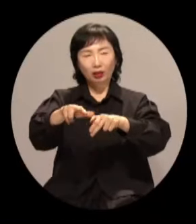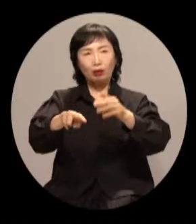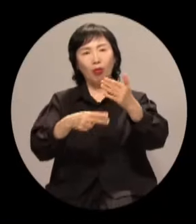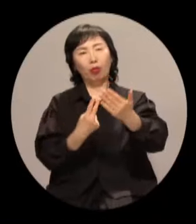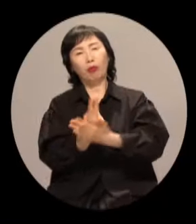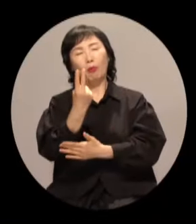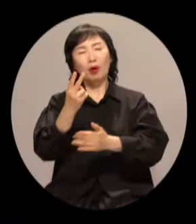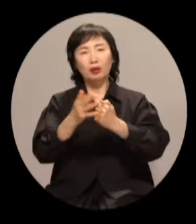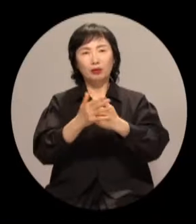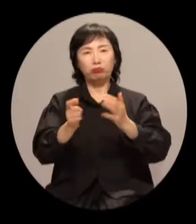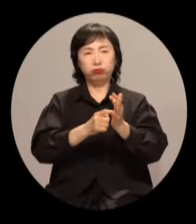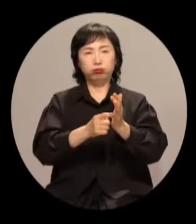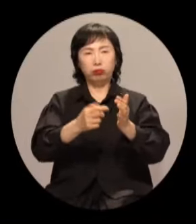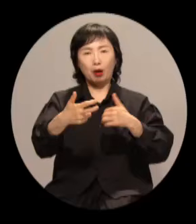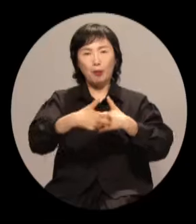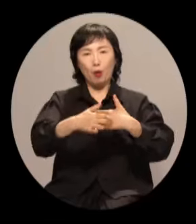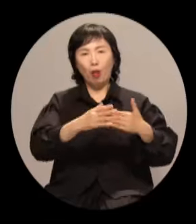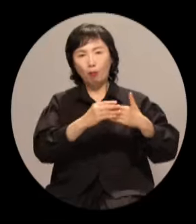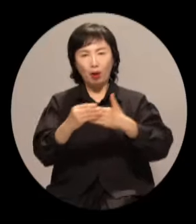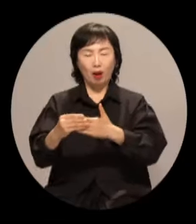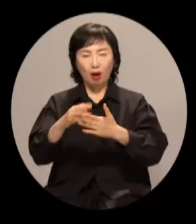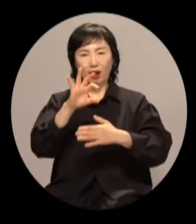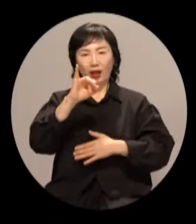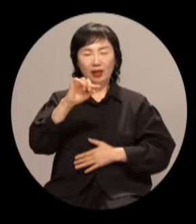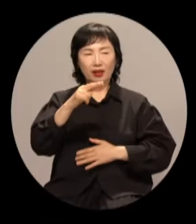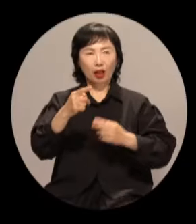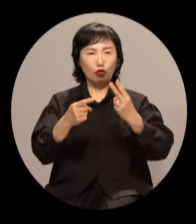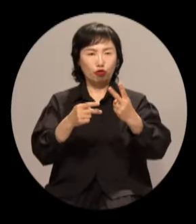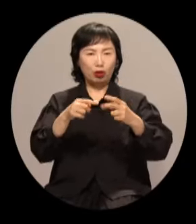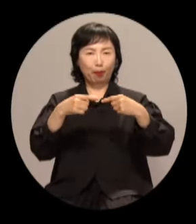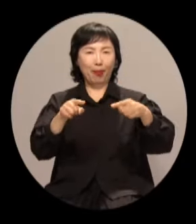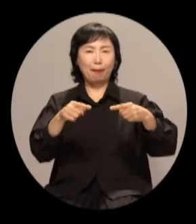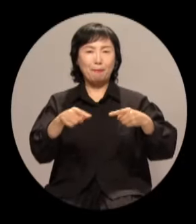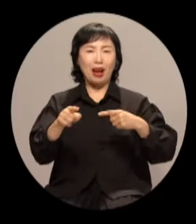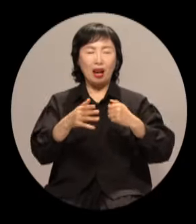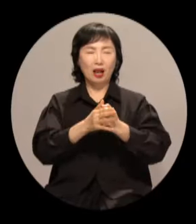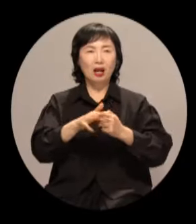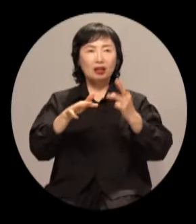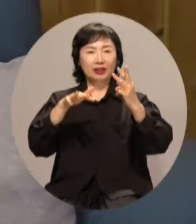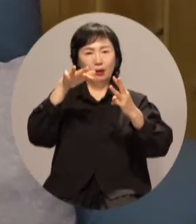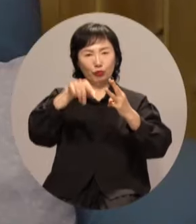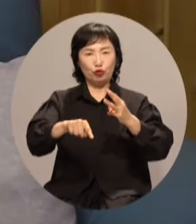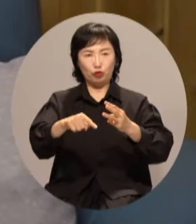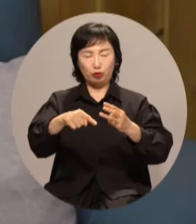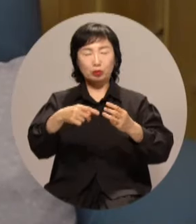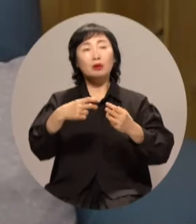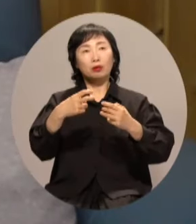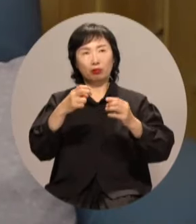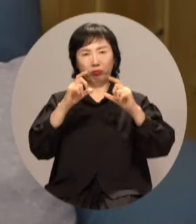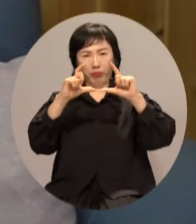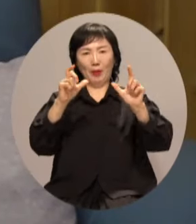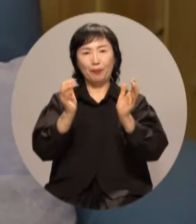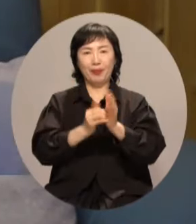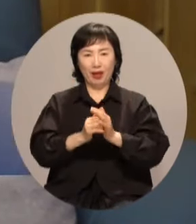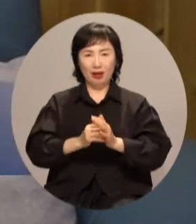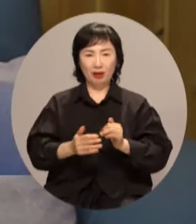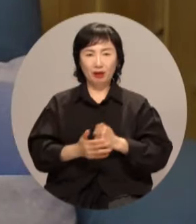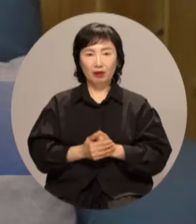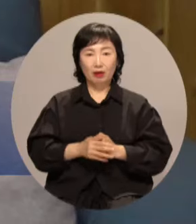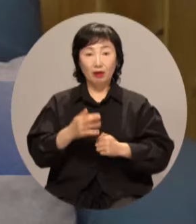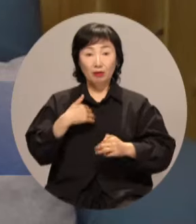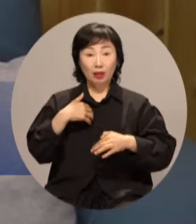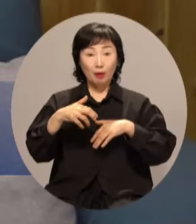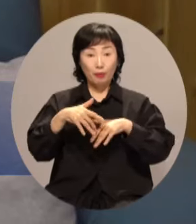실려갔습니다. 발목 인대 두 개가 끊어져 전치 3주 진단을 받았습니다. 저는 평지를 밟았는데 생각보다 구멍이